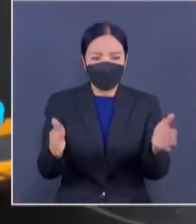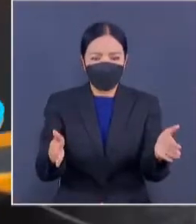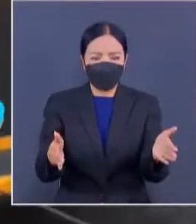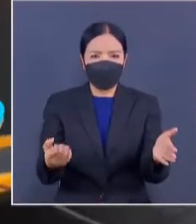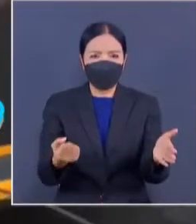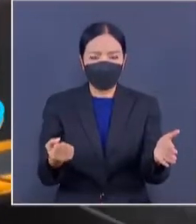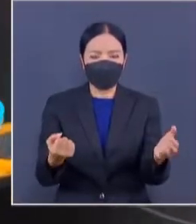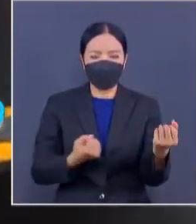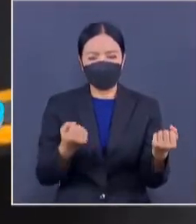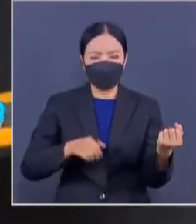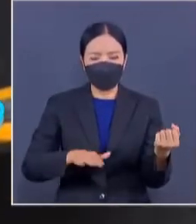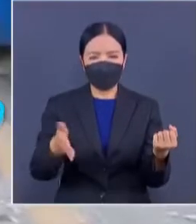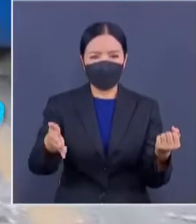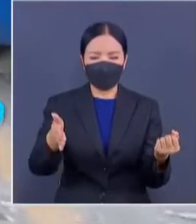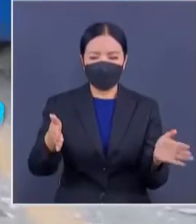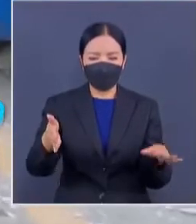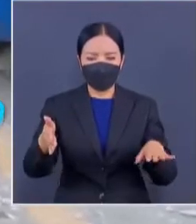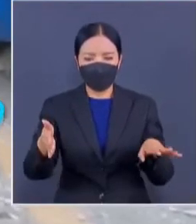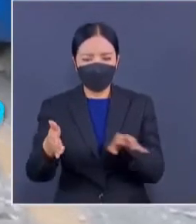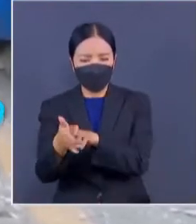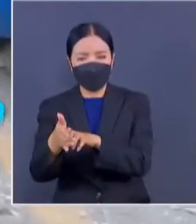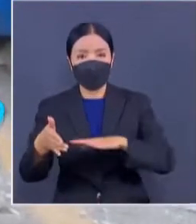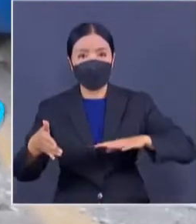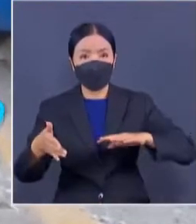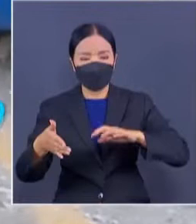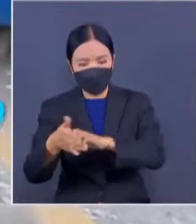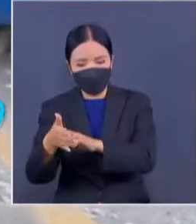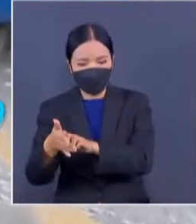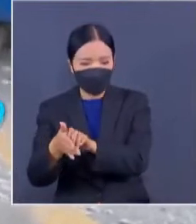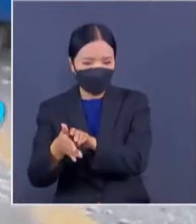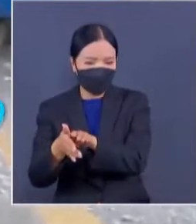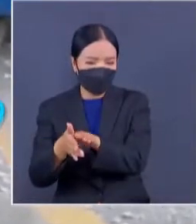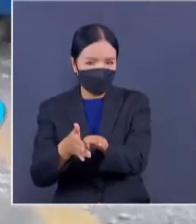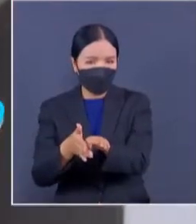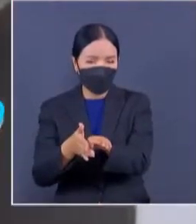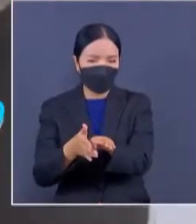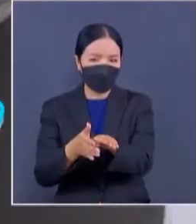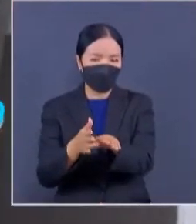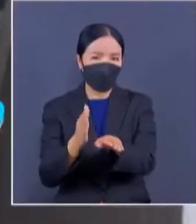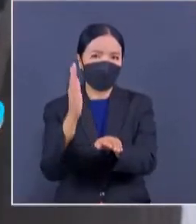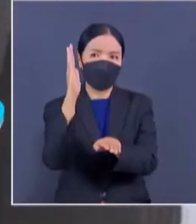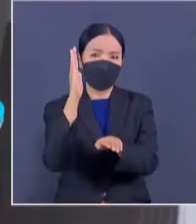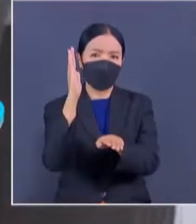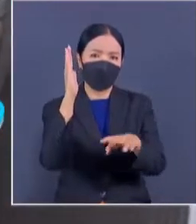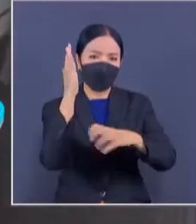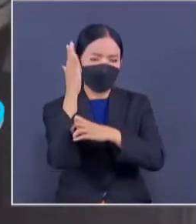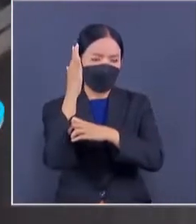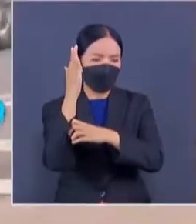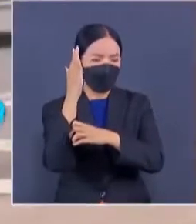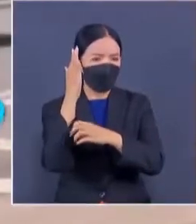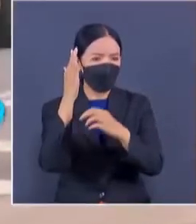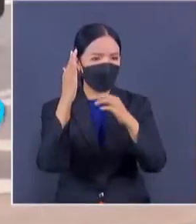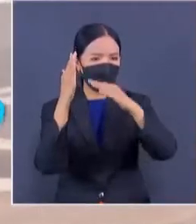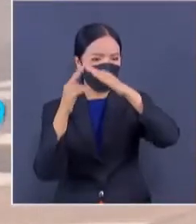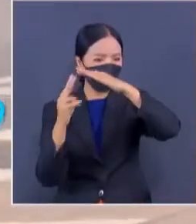ย ครับเสาไฟฟ้าเกาะกลางไปแบ ร ีเออร์ไปชนตอม ่ อแล้วก็นิ่งอยู่อย่างนี้นะครับ